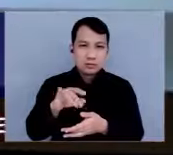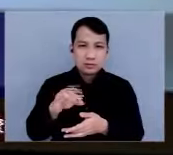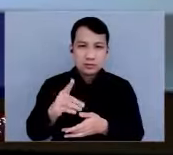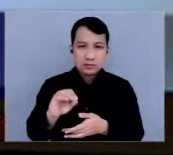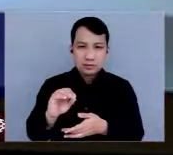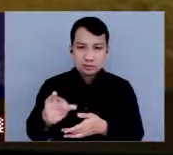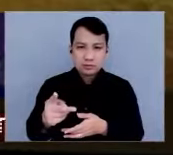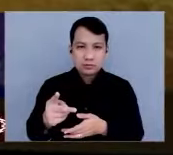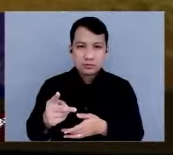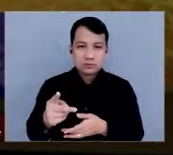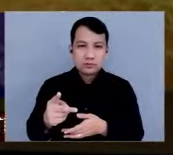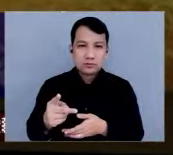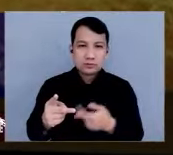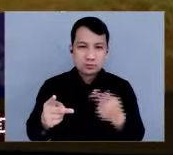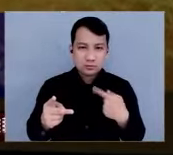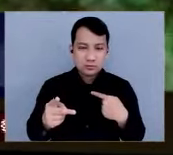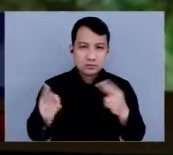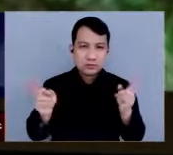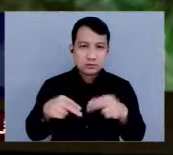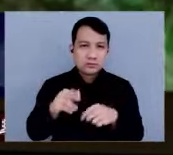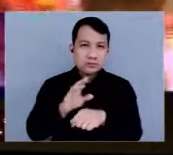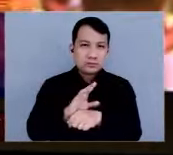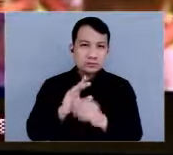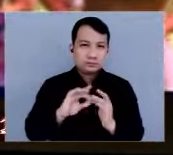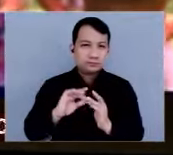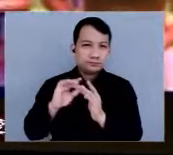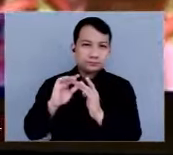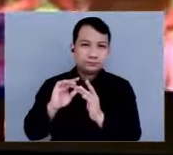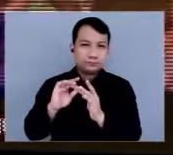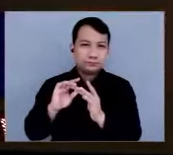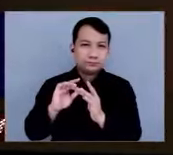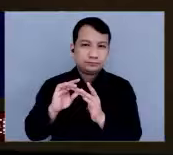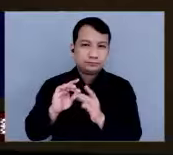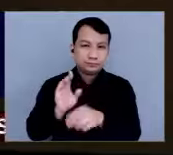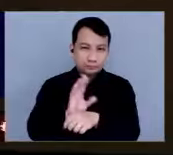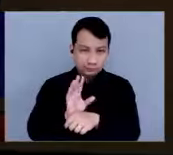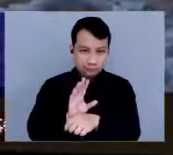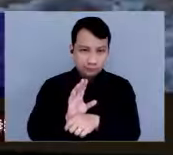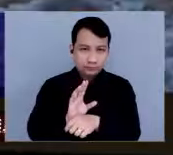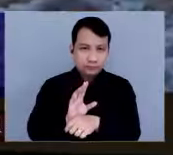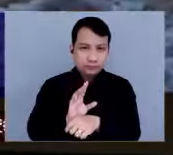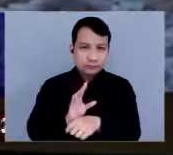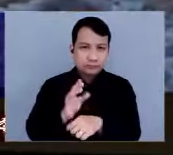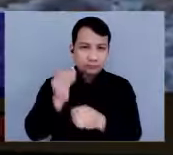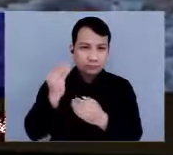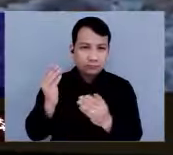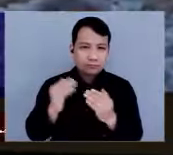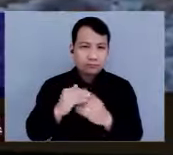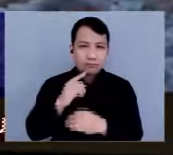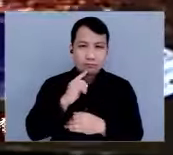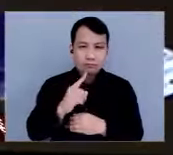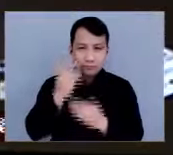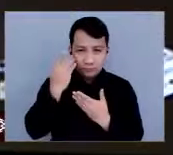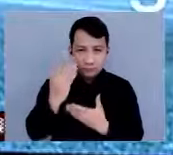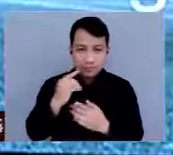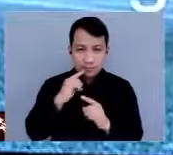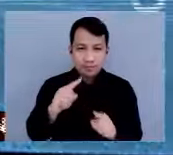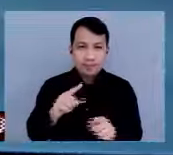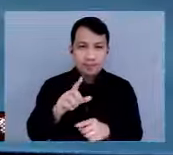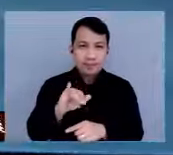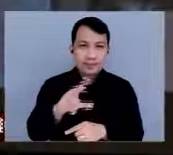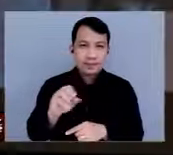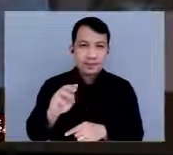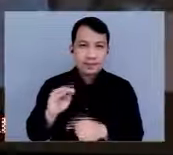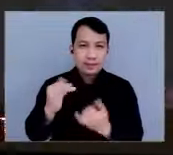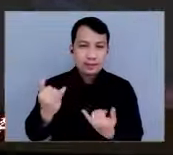films meron ding short films at mga special exhibition films na handog ang Cinemalaya mapapanod naan sa Ayala Malls this